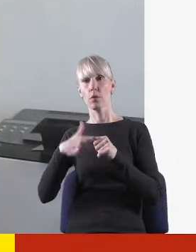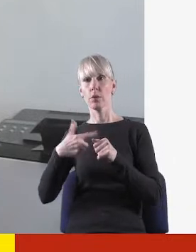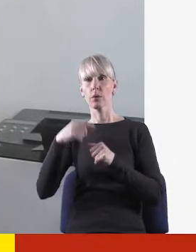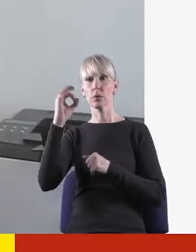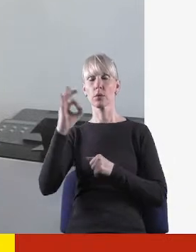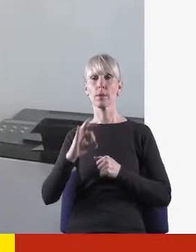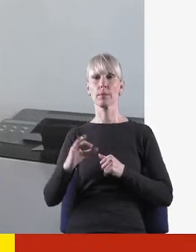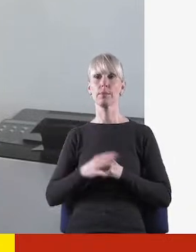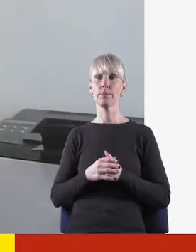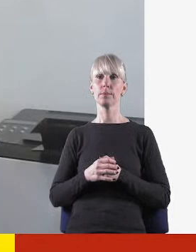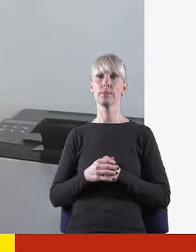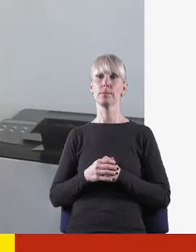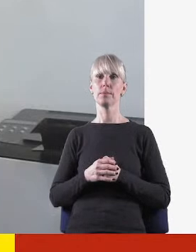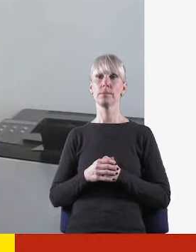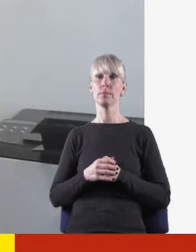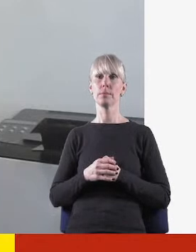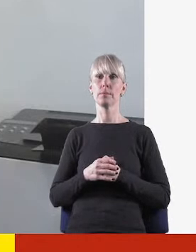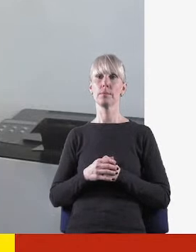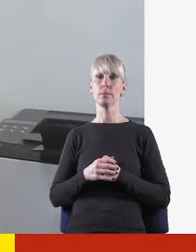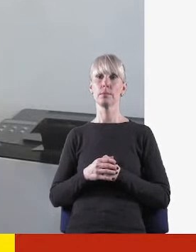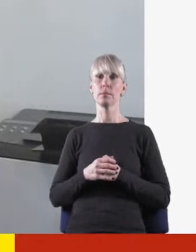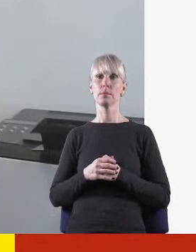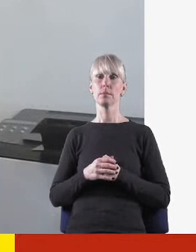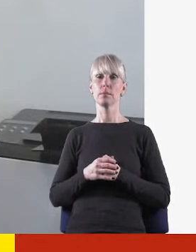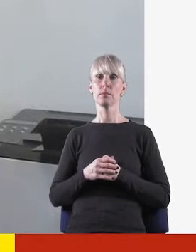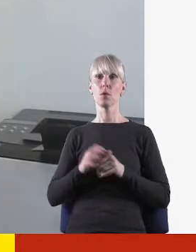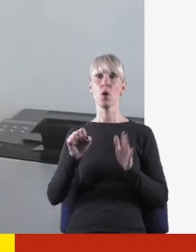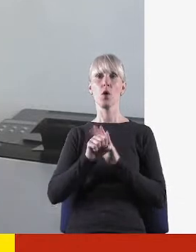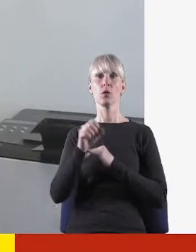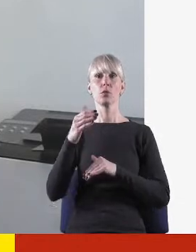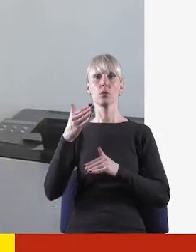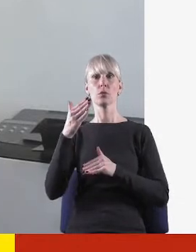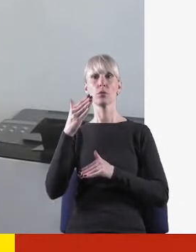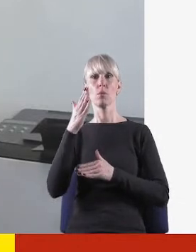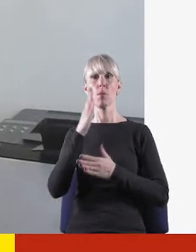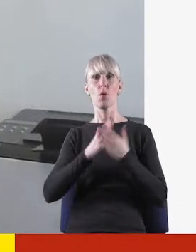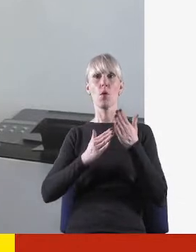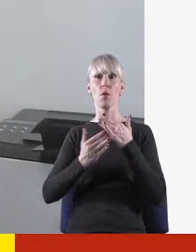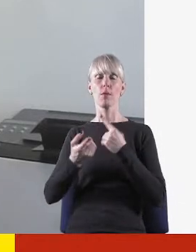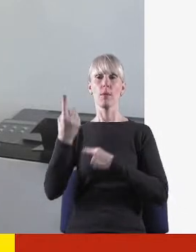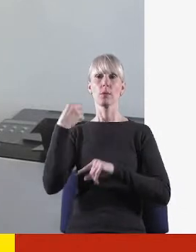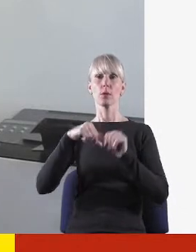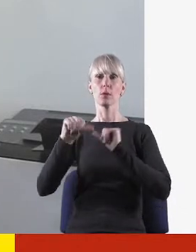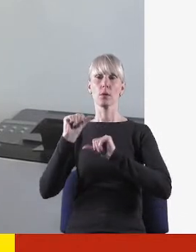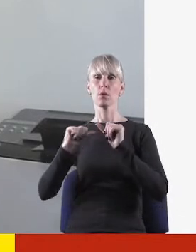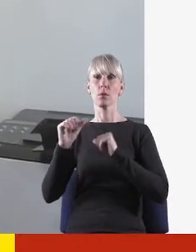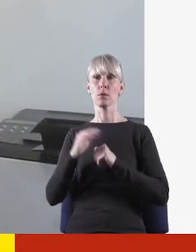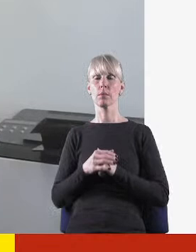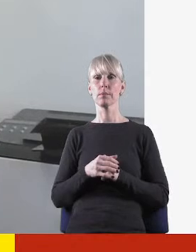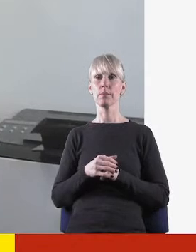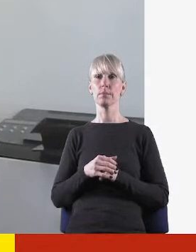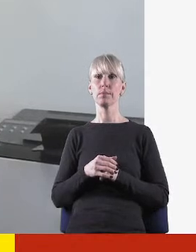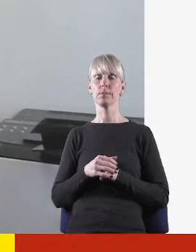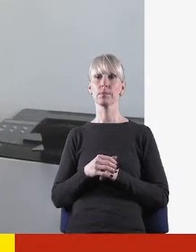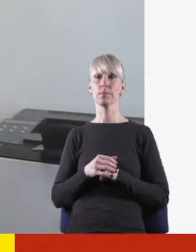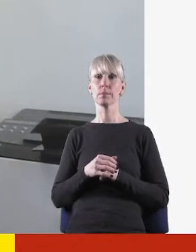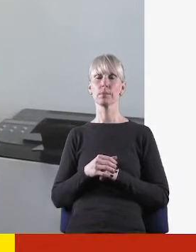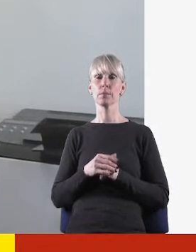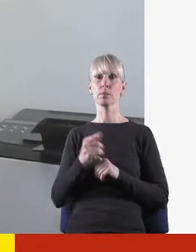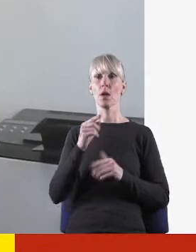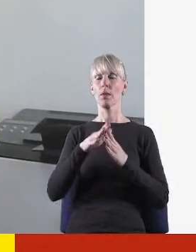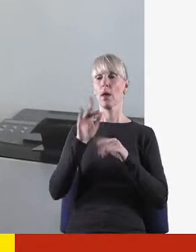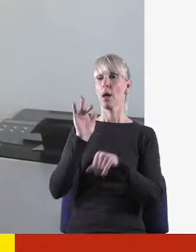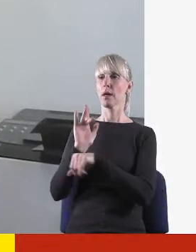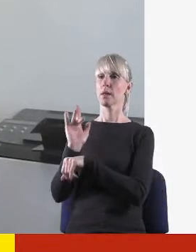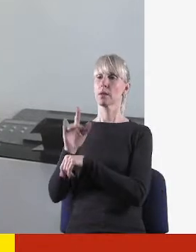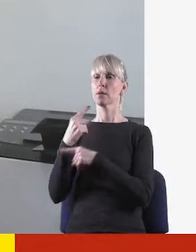już zauważam, że takie odbicie mniej więcej od połowy zeszłego roku, że ta taka dosyć krytyczna sytuacja,